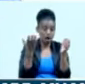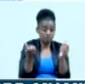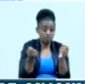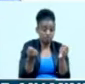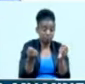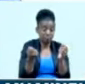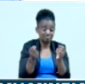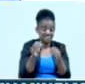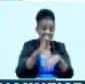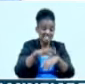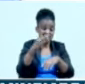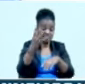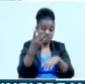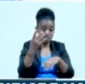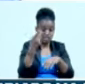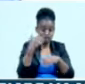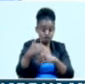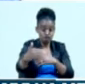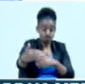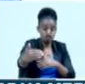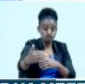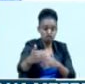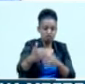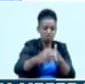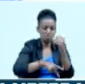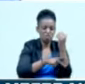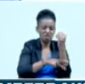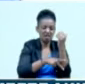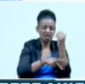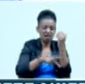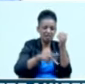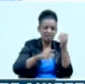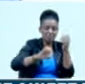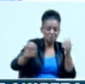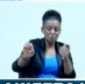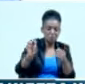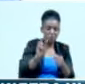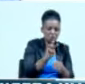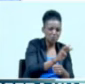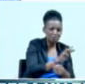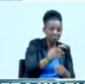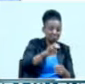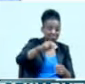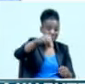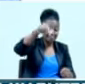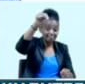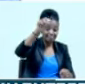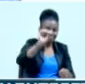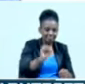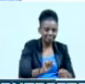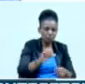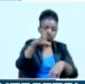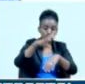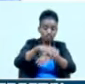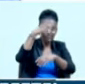ngubu mu kanya saa yine kuva mu ntara y'Iburasirazuba kugera mu Iburengerazuba mu majyepfo kugera mu majyaruguru barafata